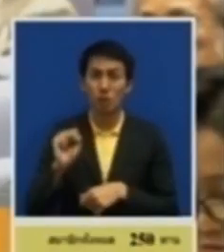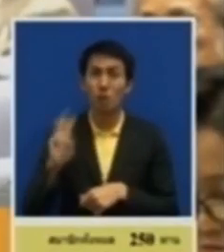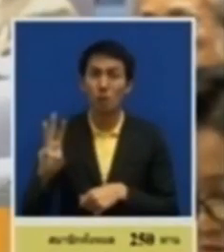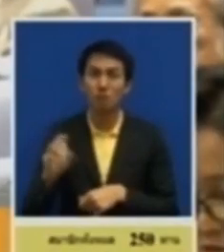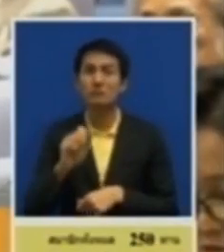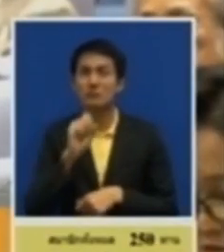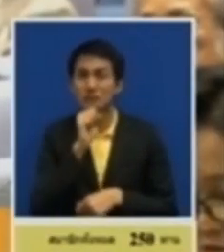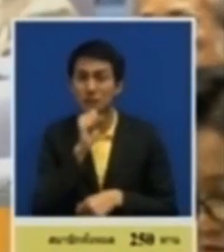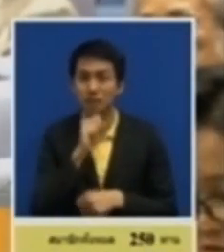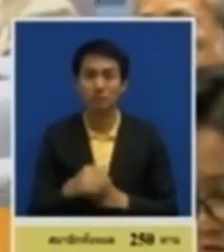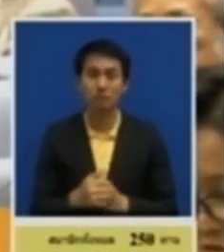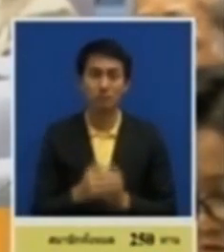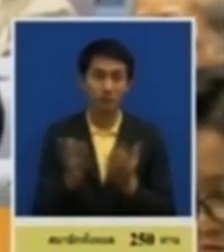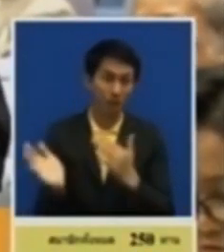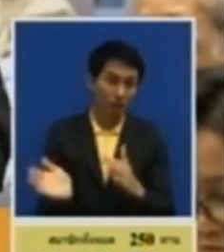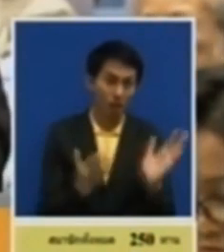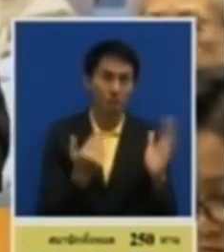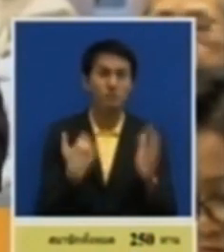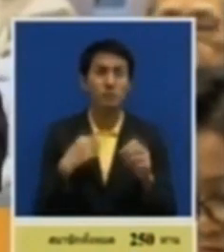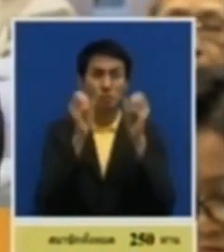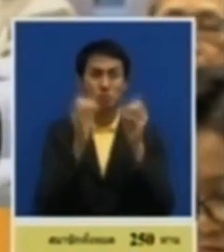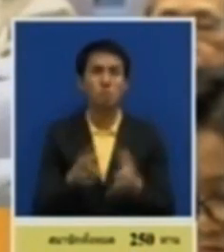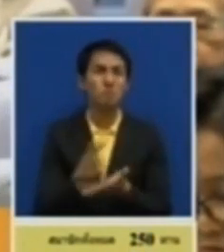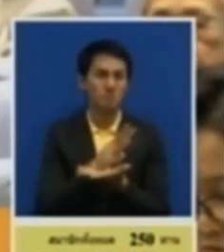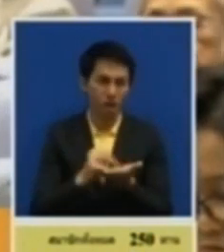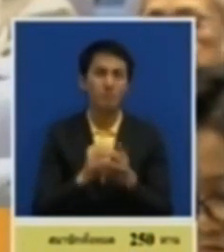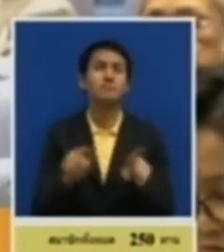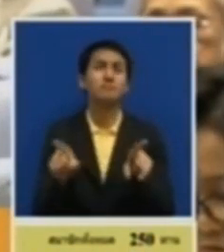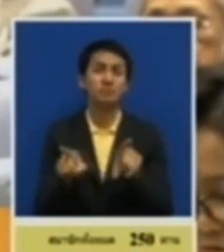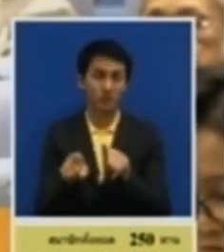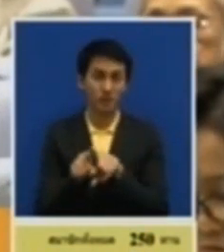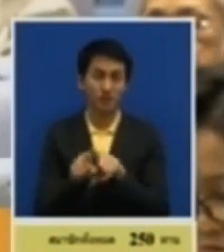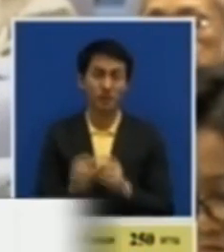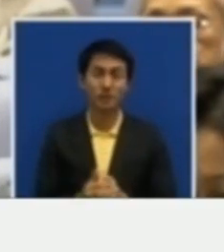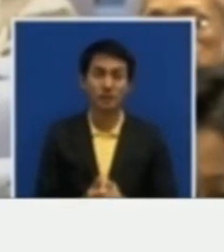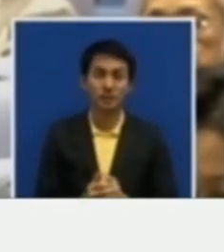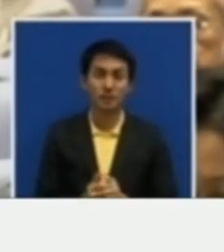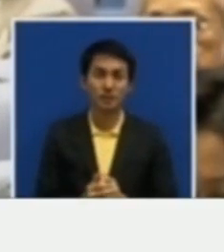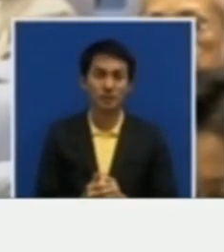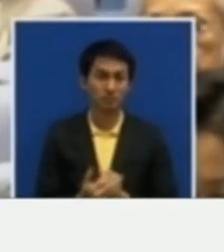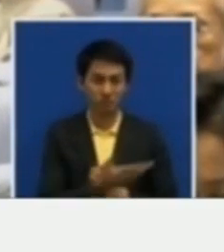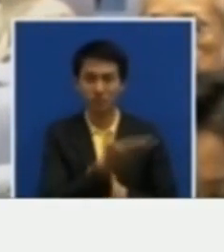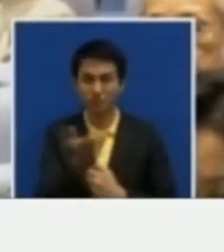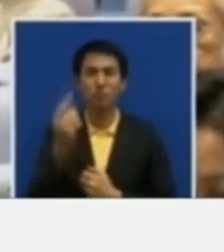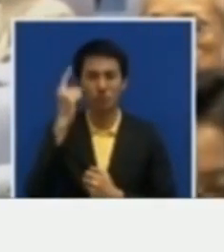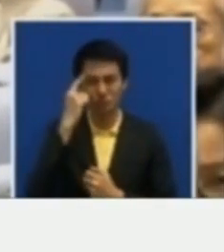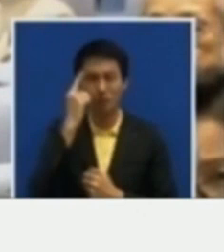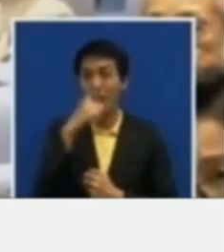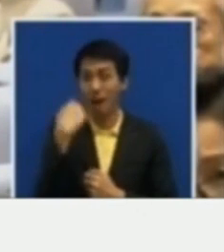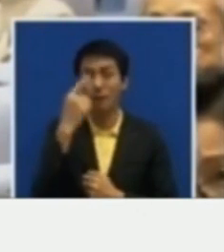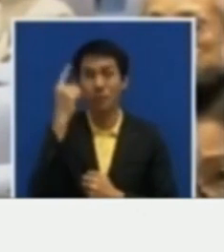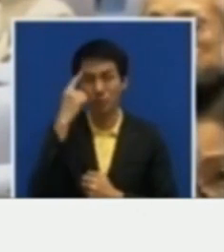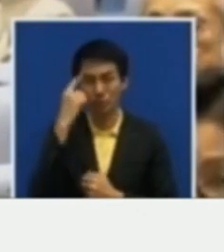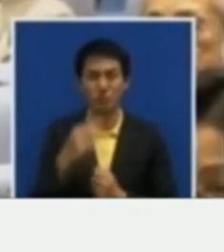มีอาจารย์มหาวิทยาลัยอีกท่านหนึ่งผมขออนุญาตนะครับหลายท่านทราบอยู่แล้วแต่เ